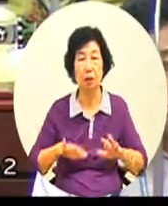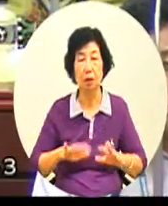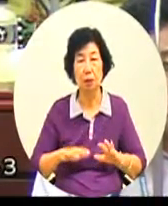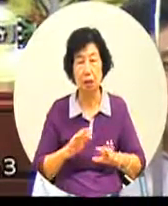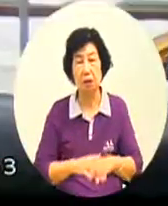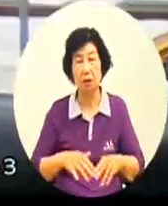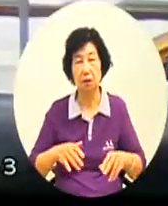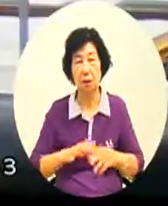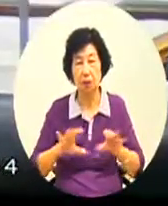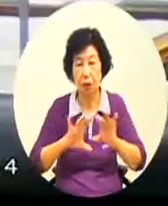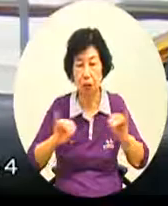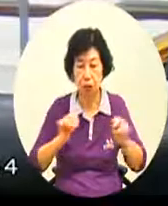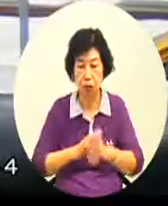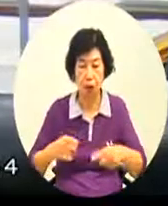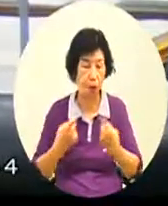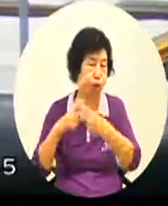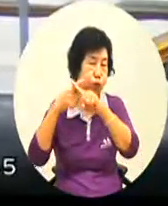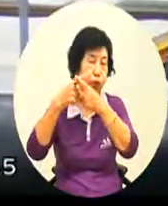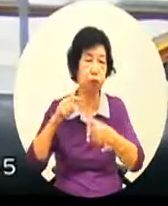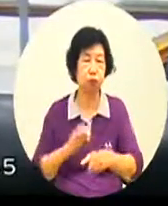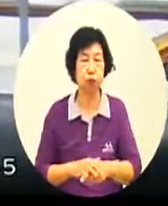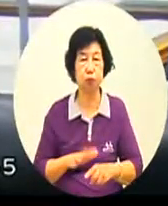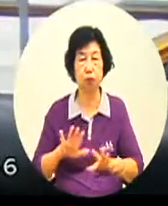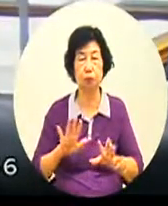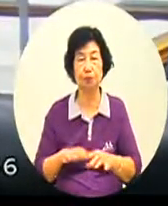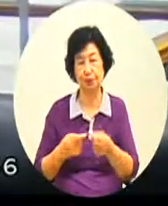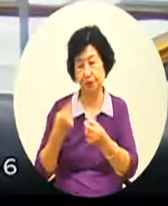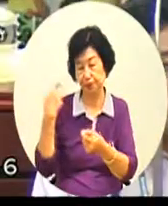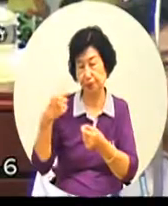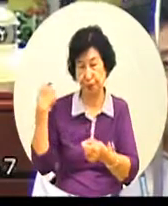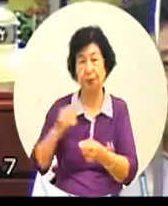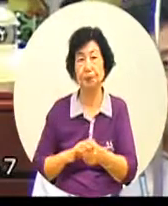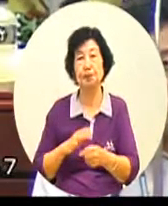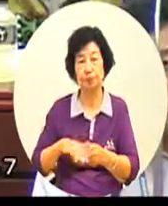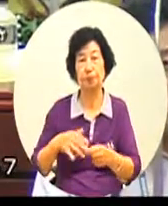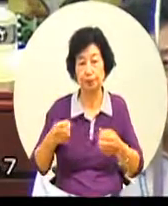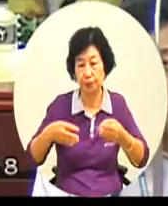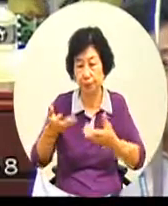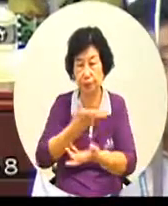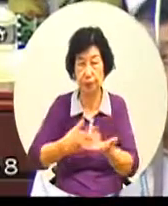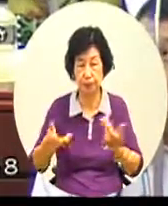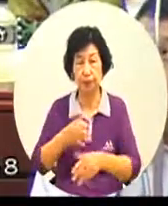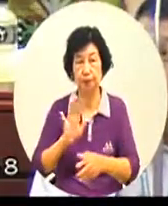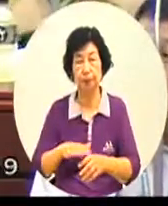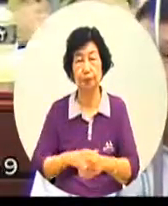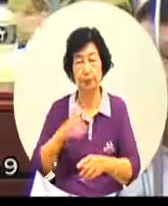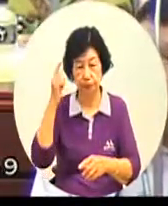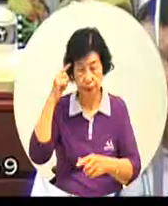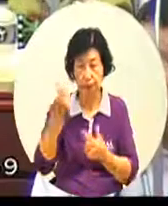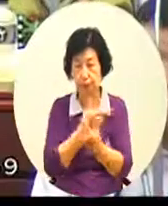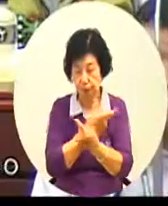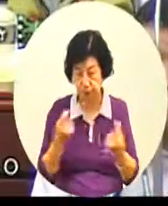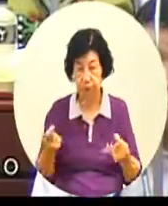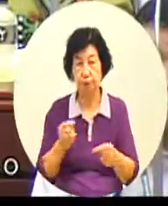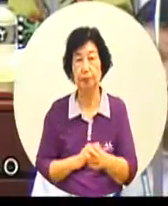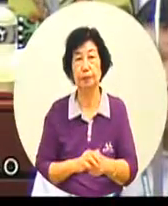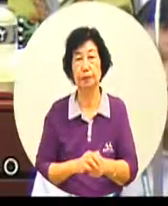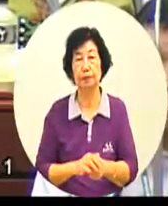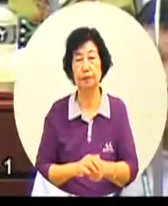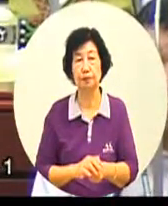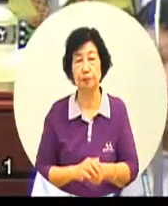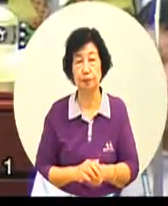这样执行下去？你就这样告诉我就好了。 去年我们已经跟族人做过沟通，那当然大家的共识就集体异地安置。 你也知道他们